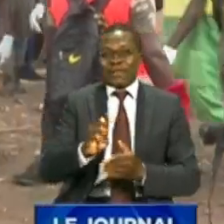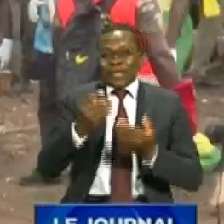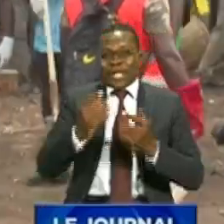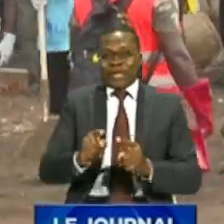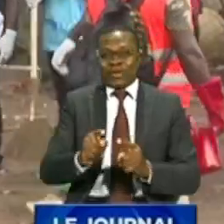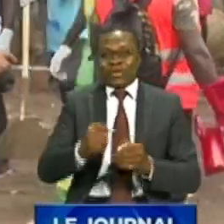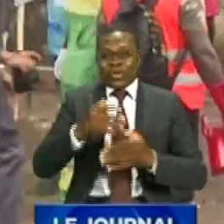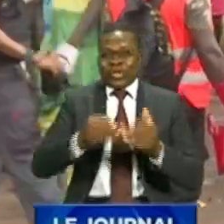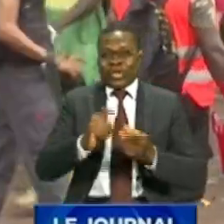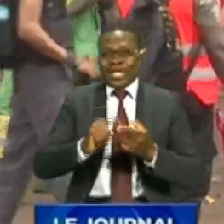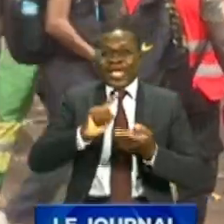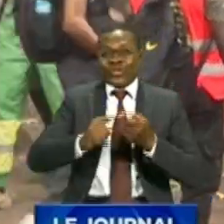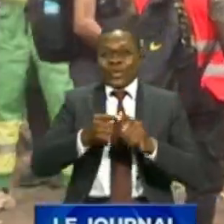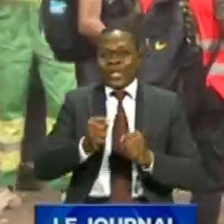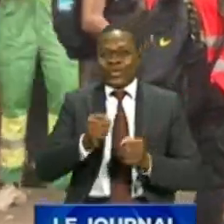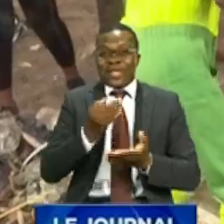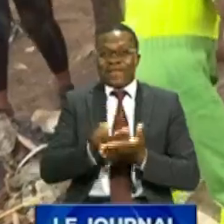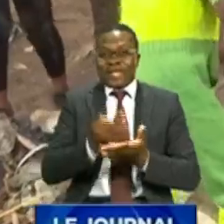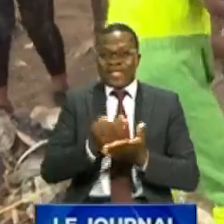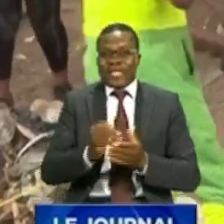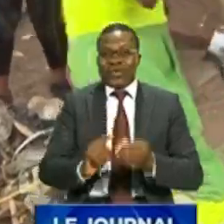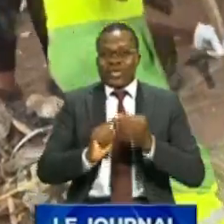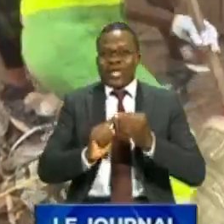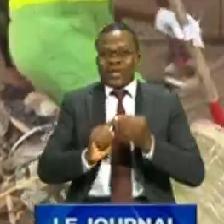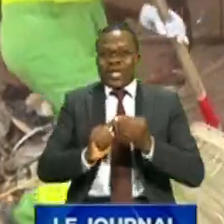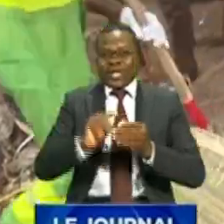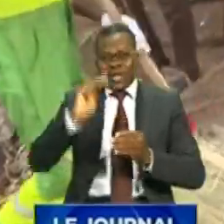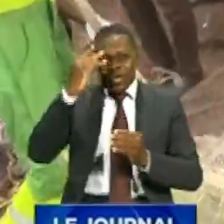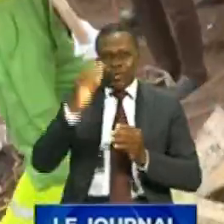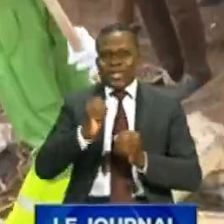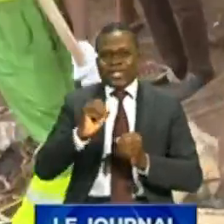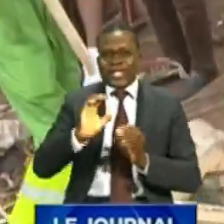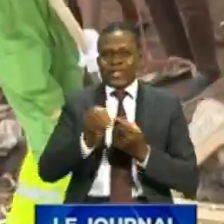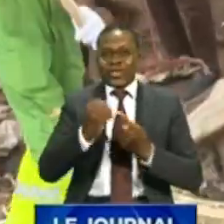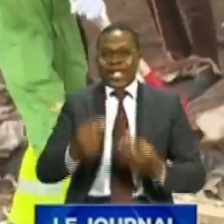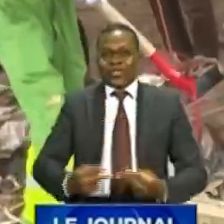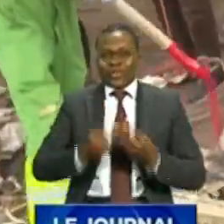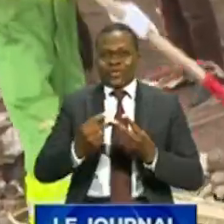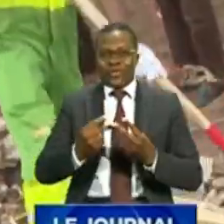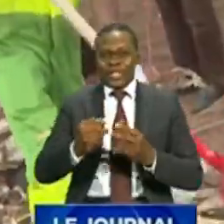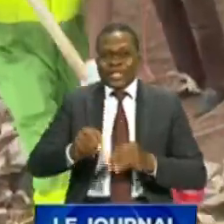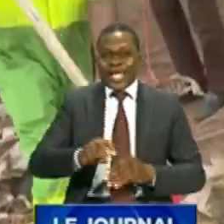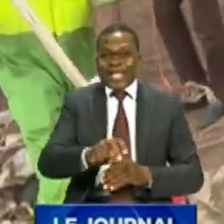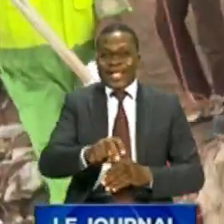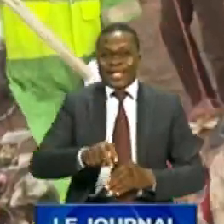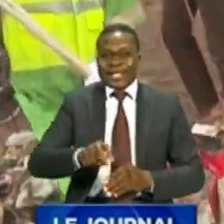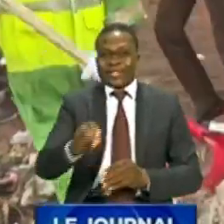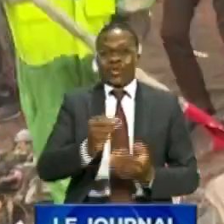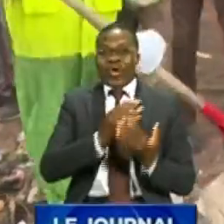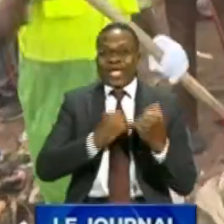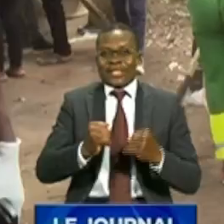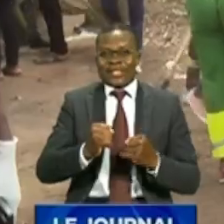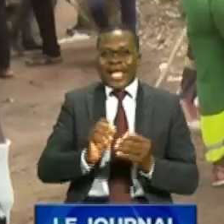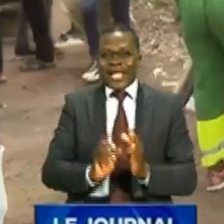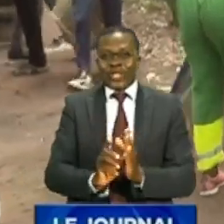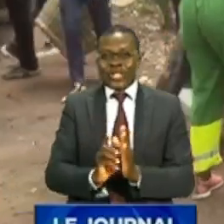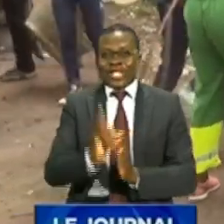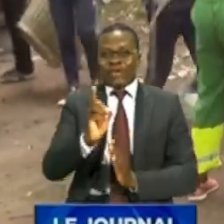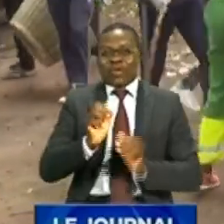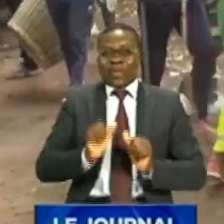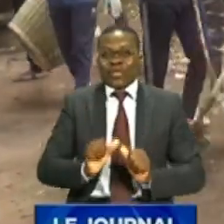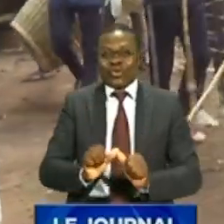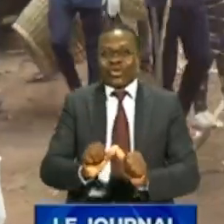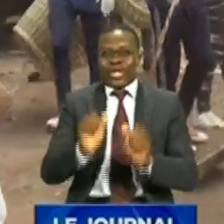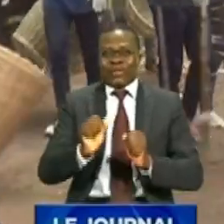lieu grâce aux partenaires financiers, notamment le ministère du cadre de vie et des transports en charge du développement